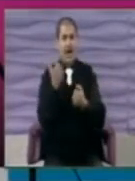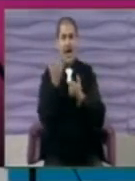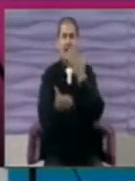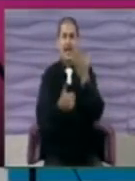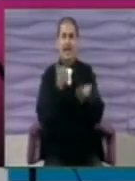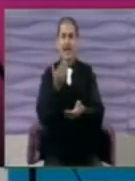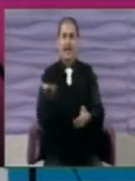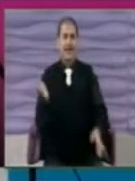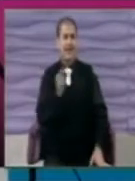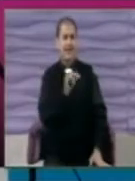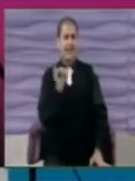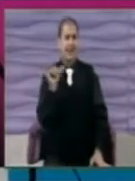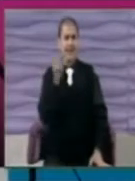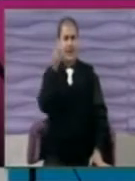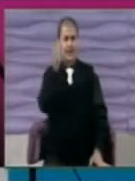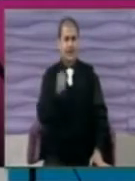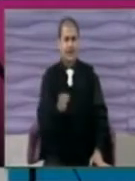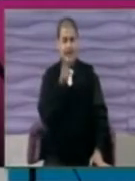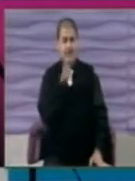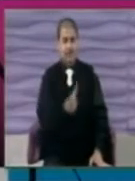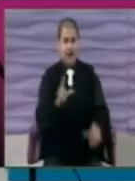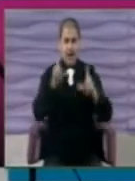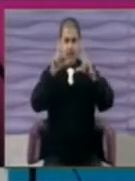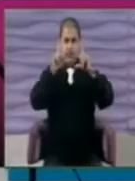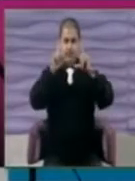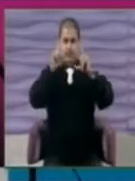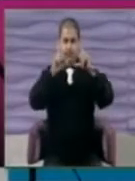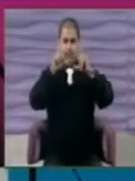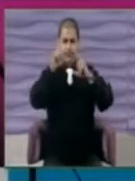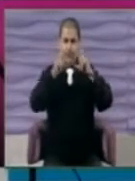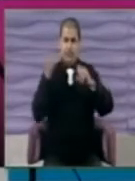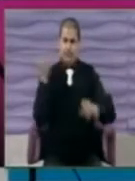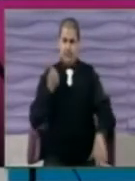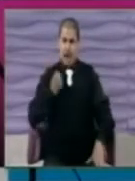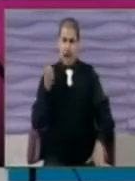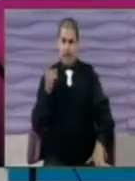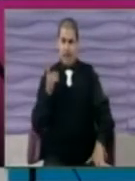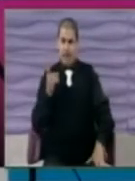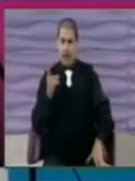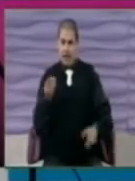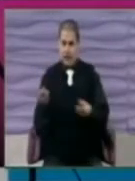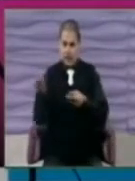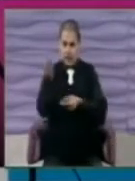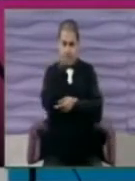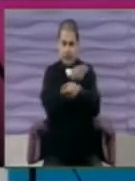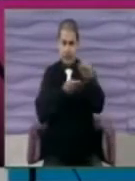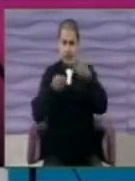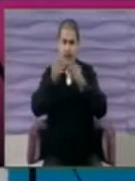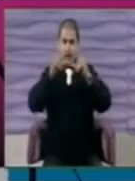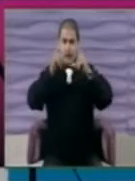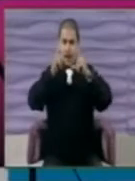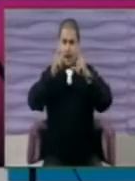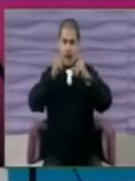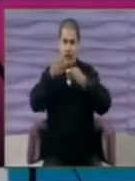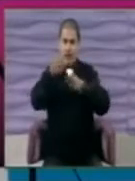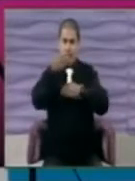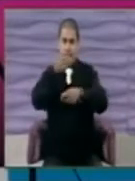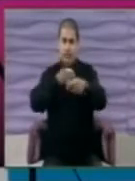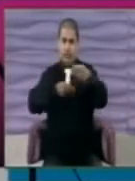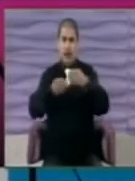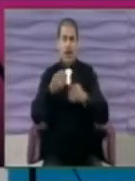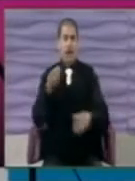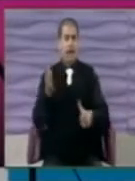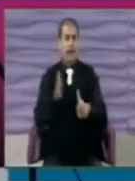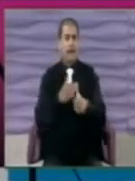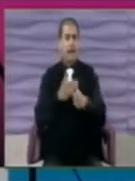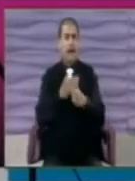بالصور الفوتوغرافيه والكثير، حتى عن محور الخدع البصريه اللي حكينا عنها الصبح، واللي هي يمكن محور يعني بيثير الفضول عند